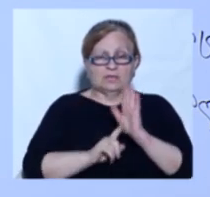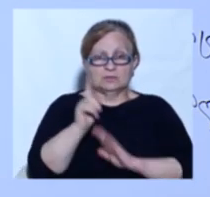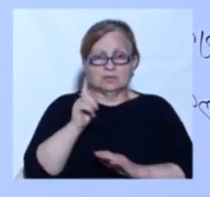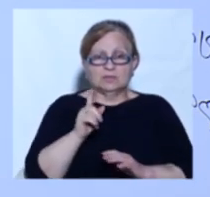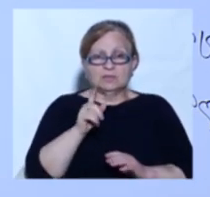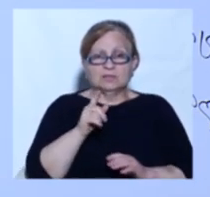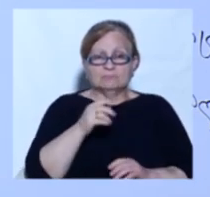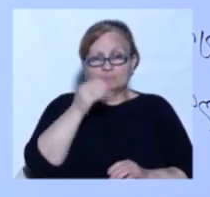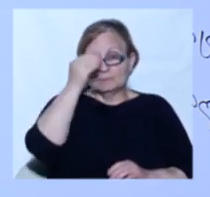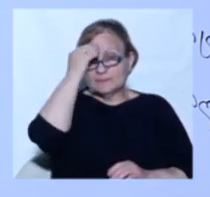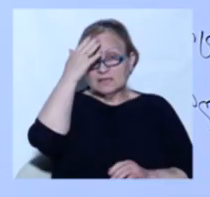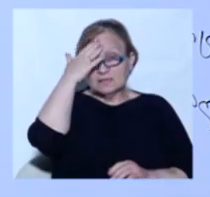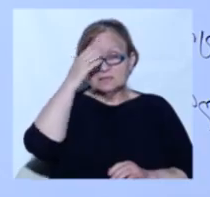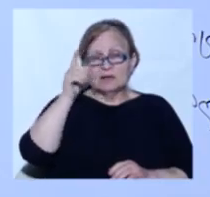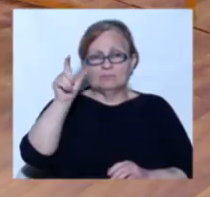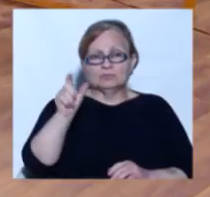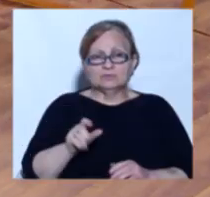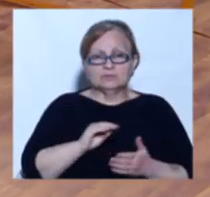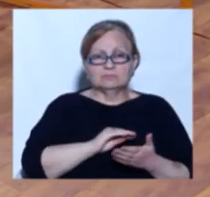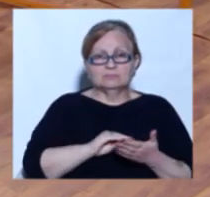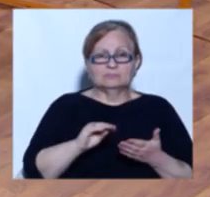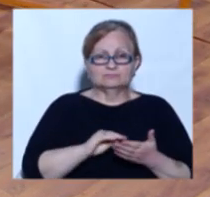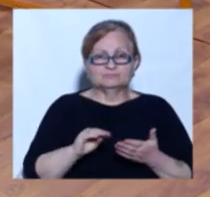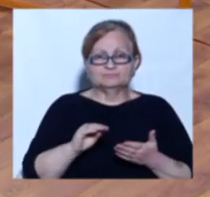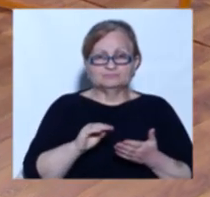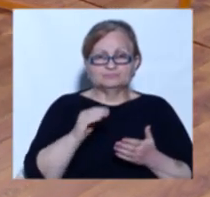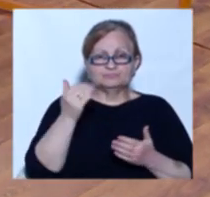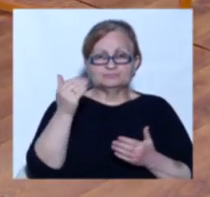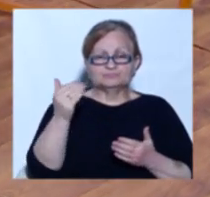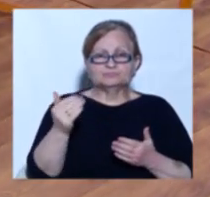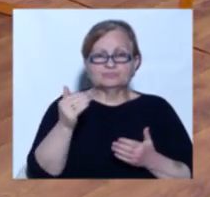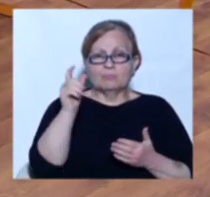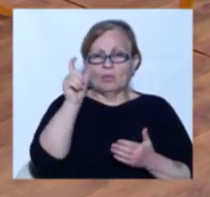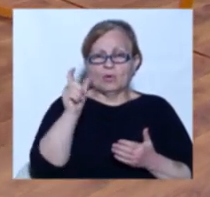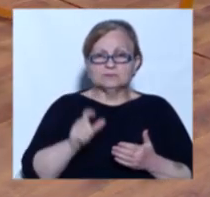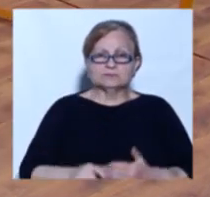მიიჩნევენ იაპონელ პოეტს, აი გავეცნოთ მის ლექსებს,